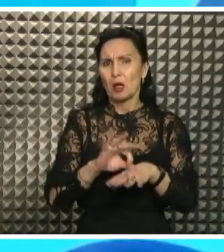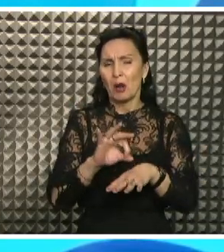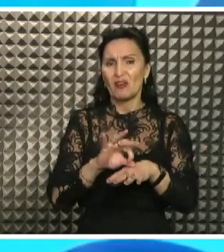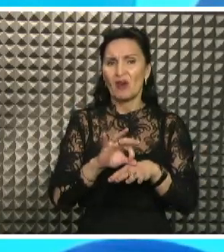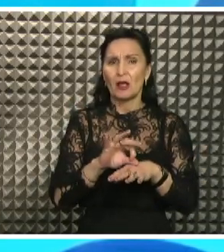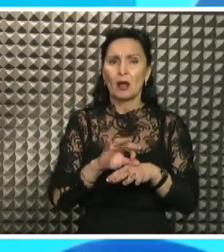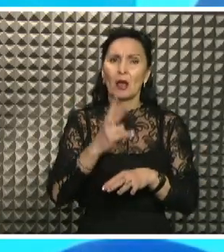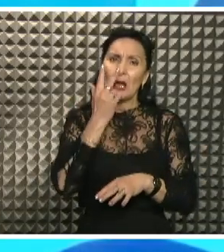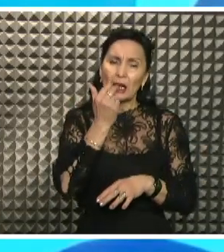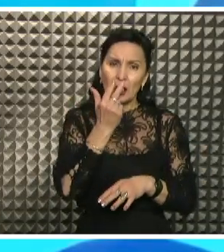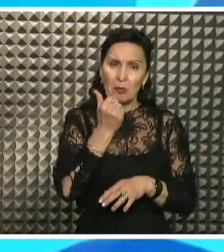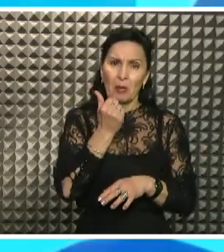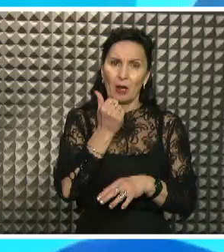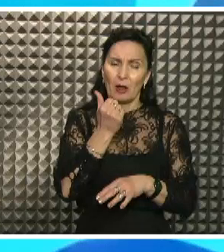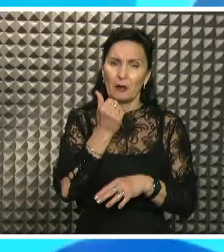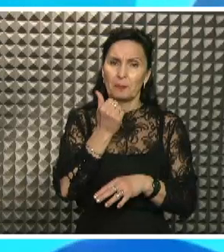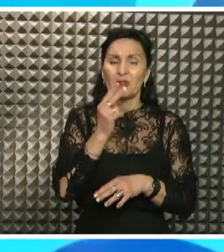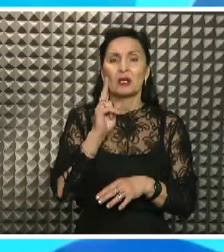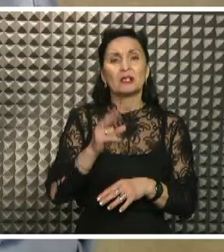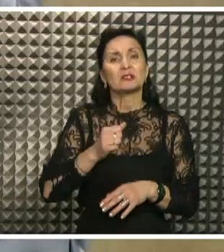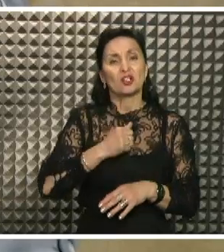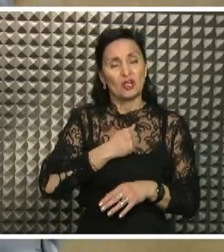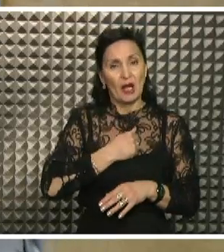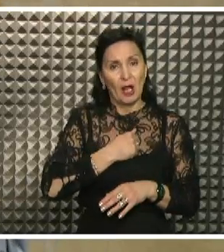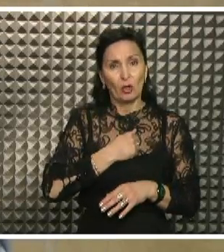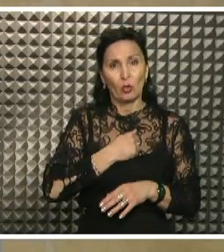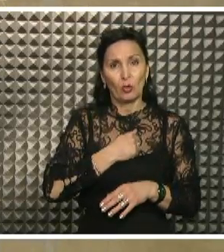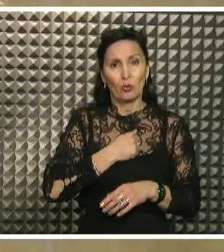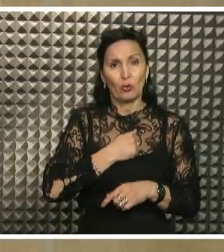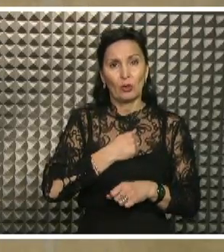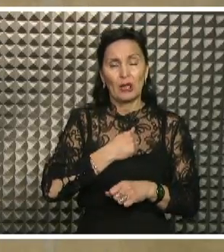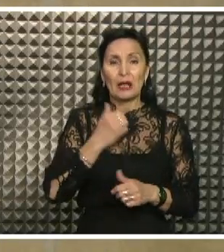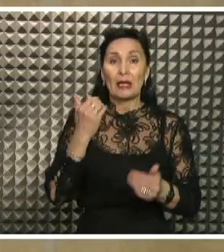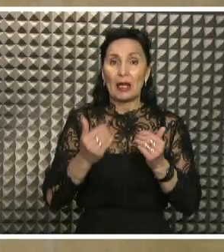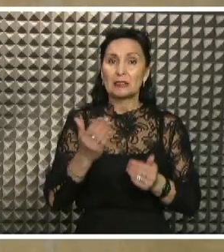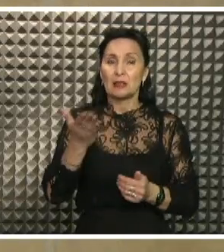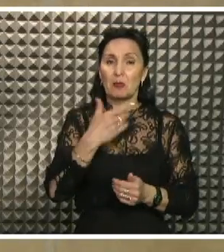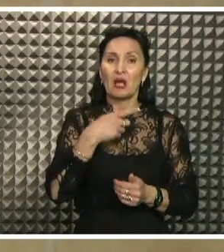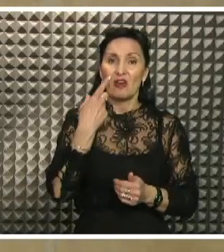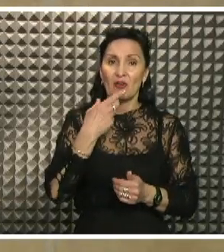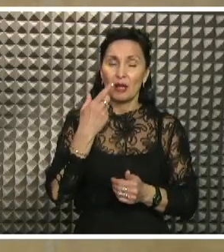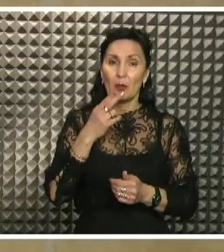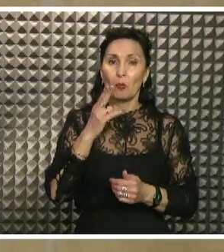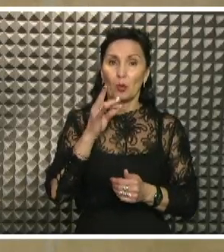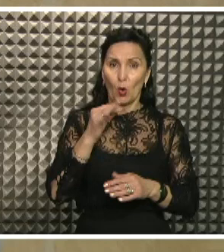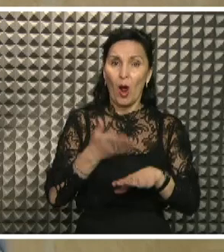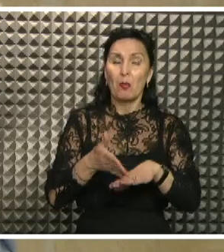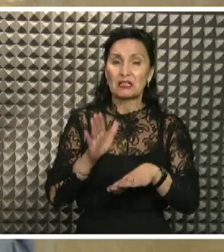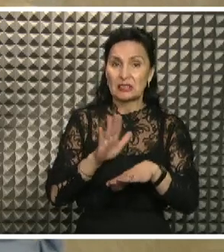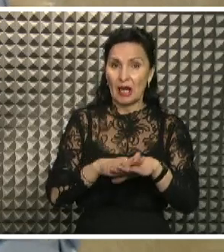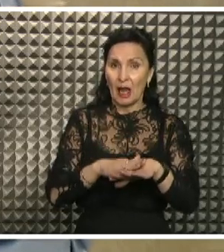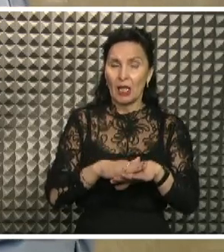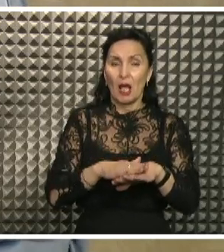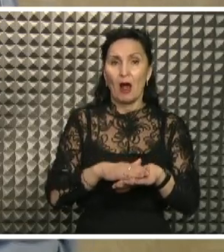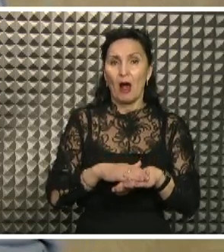о гриппах, всевозможных... К сожалению, но если мы говорим про обострение, да, а не